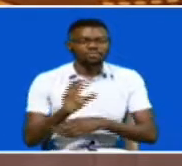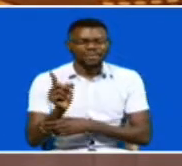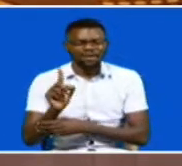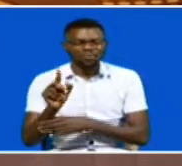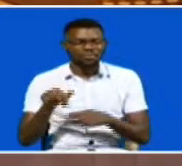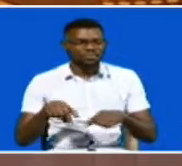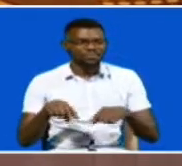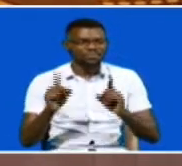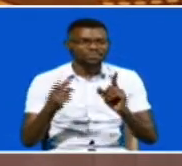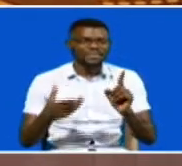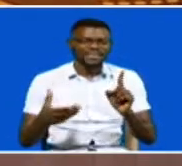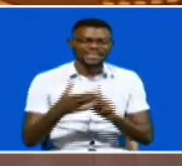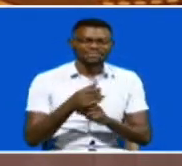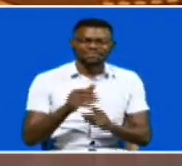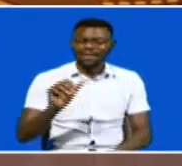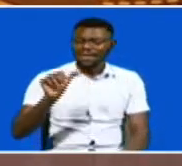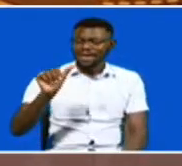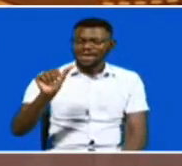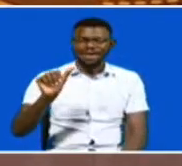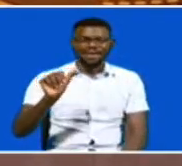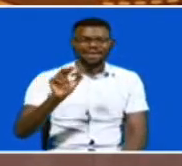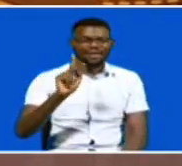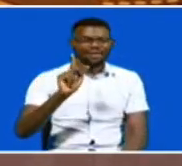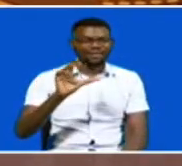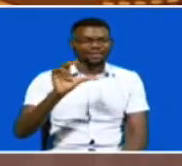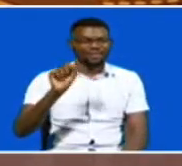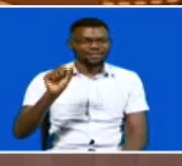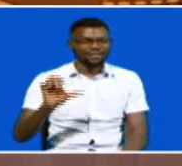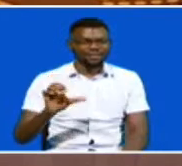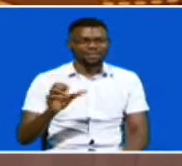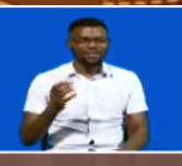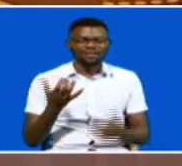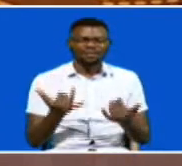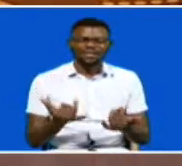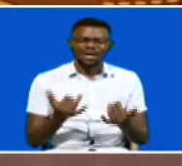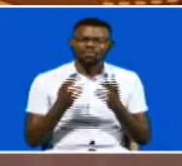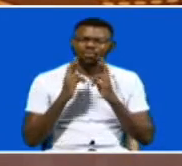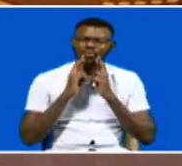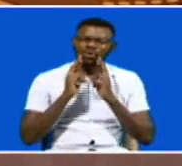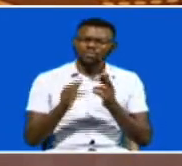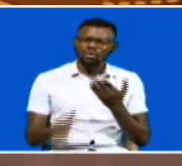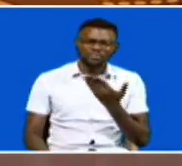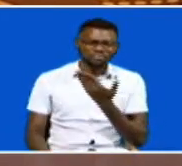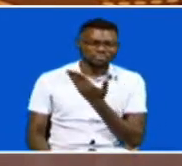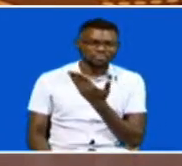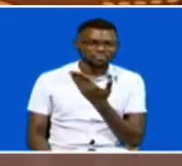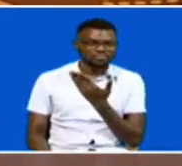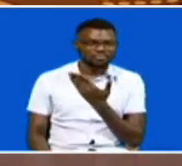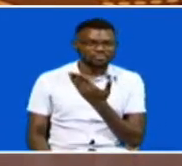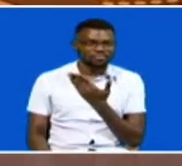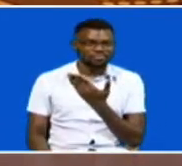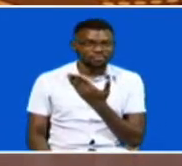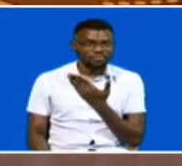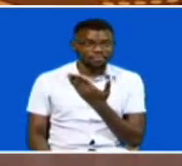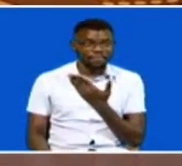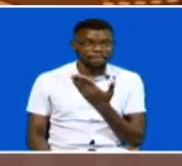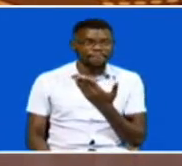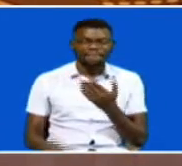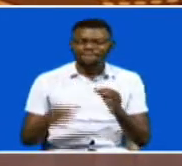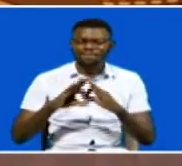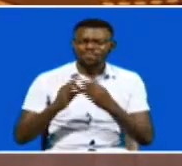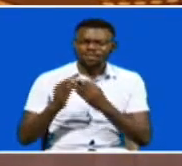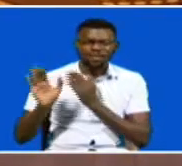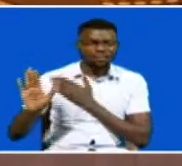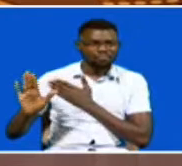alijizolea alama ya A katika KCSE. Mwanahabari Hamza Yusuf alirejea tena katika boma lao kwa mwaliko wa